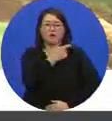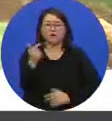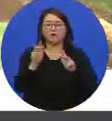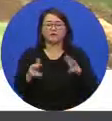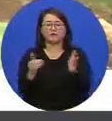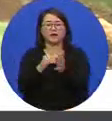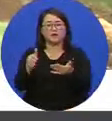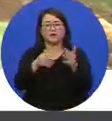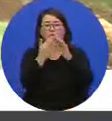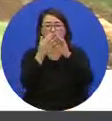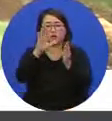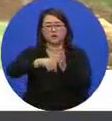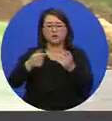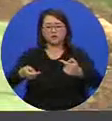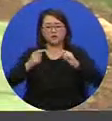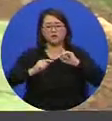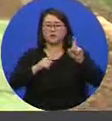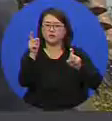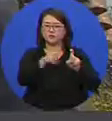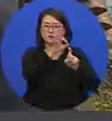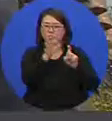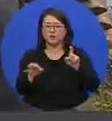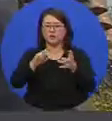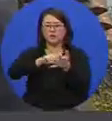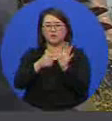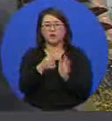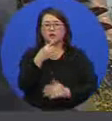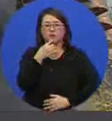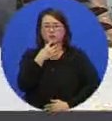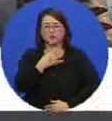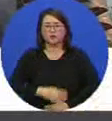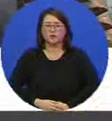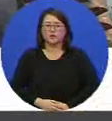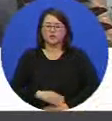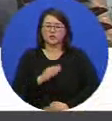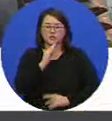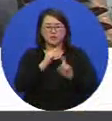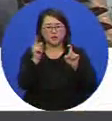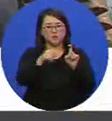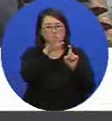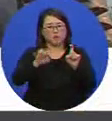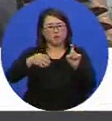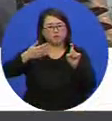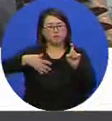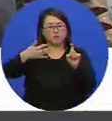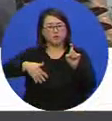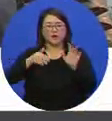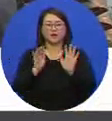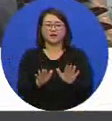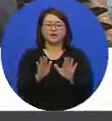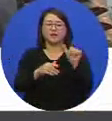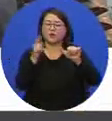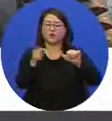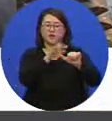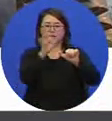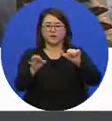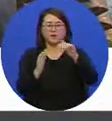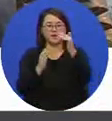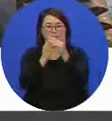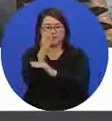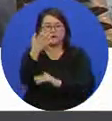참여율은 10%대에 그쳤습니다. 실질적으로 10%도 안 됐거든요. 그래서 이번에는 한 50% 이상은 해야 한다.